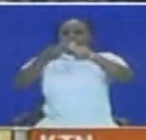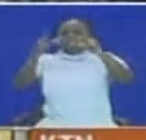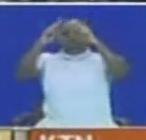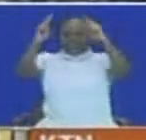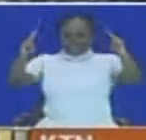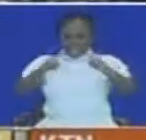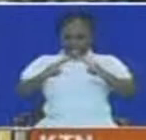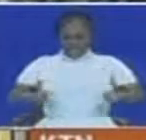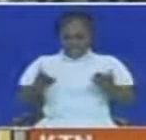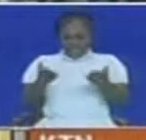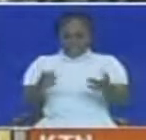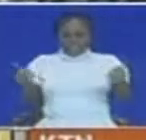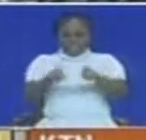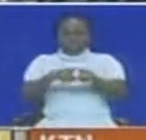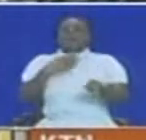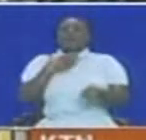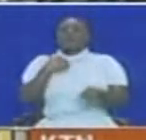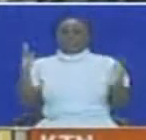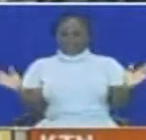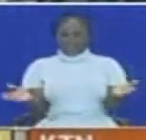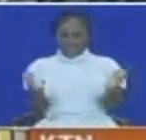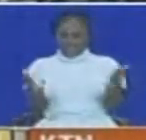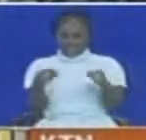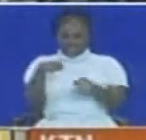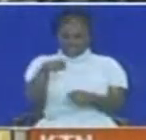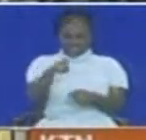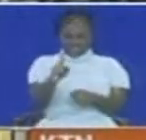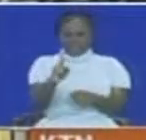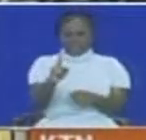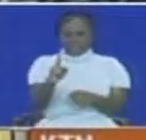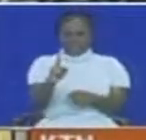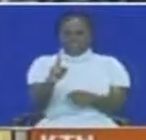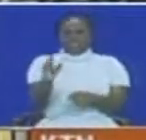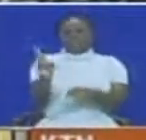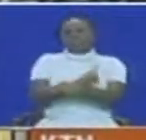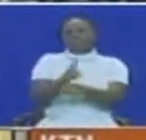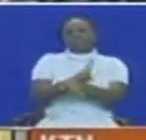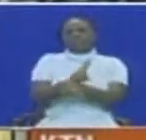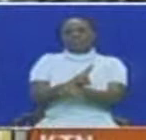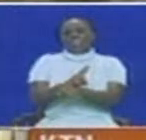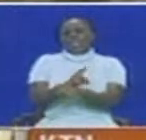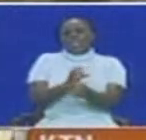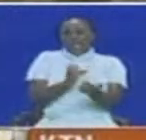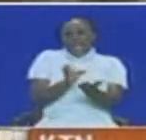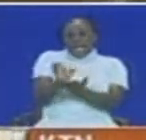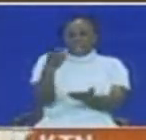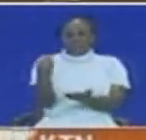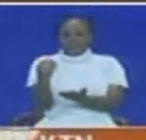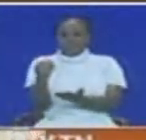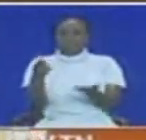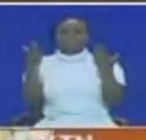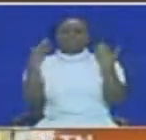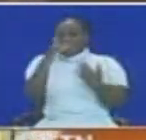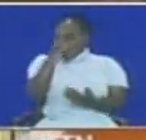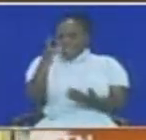here. But I've also said, and I want to encourage them to eat the fish, not simply treat it like a cash crop. Nyeri na vidimbwi